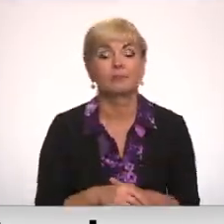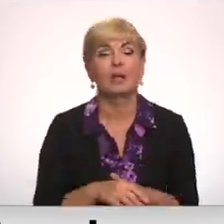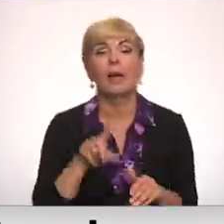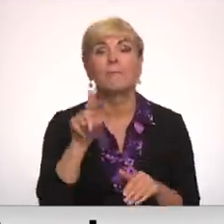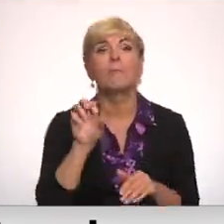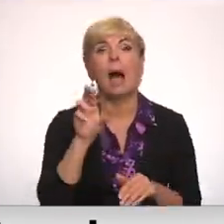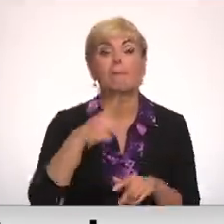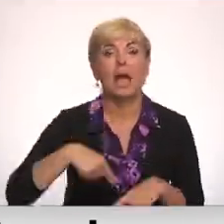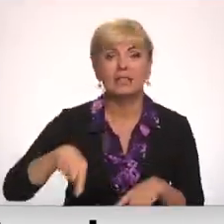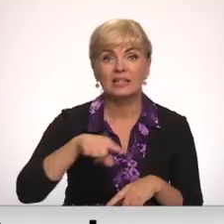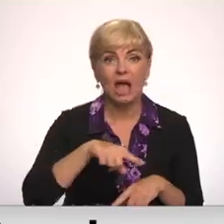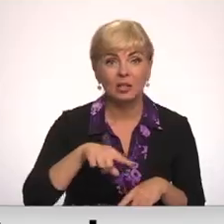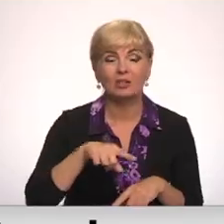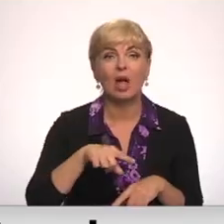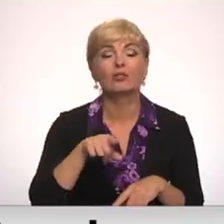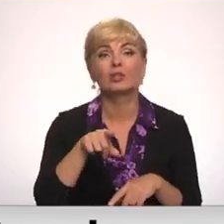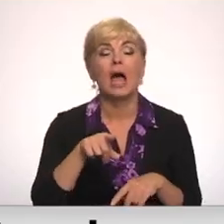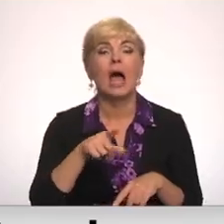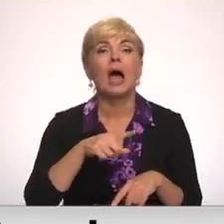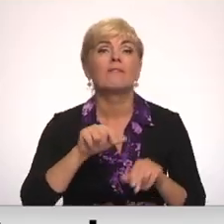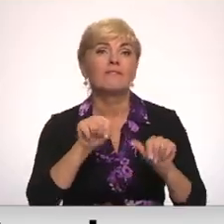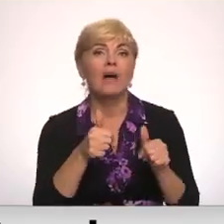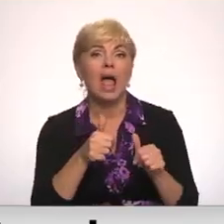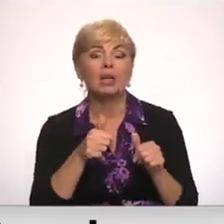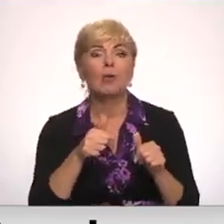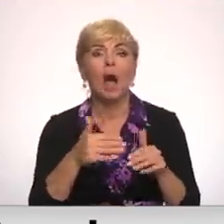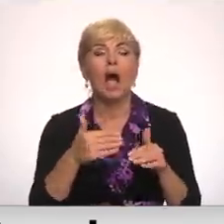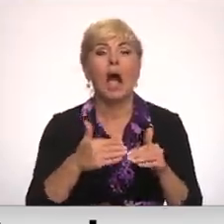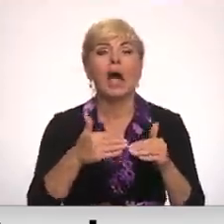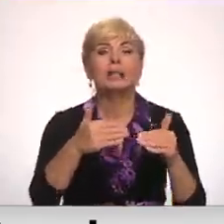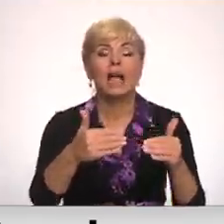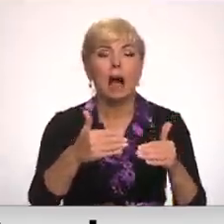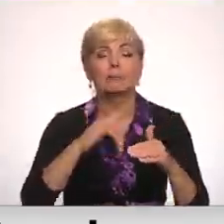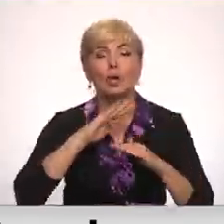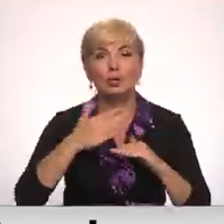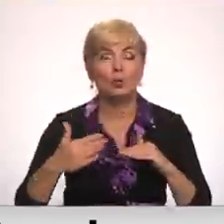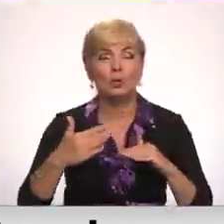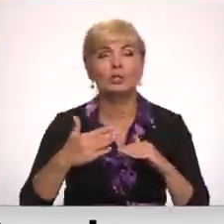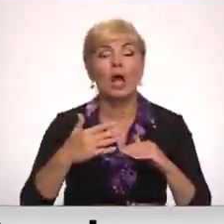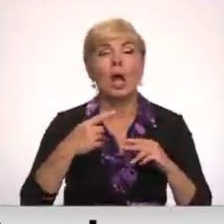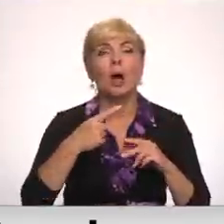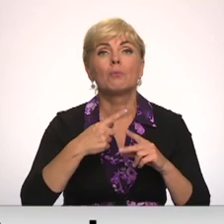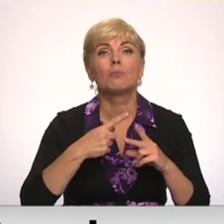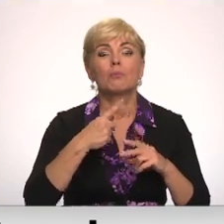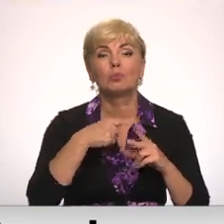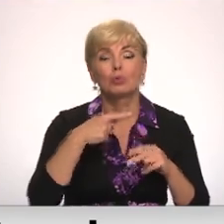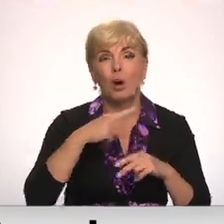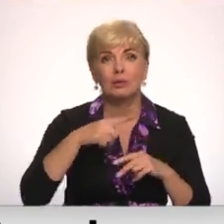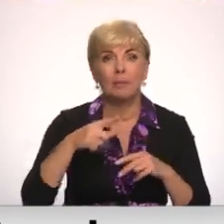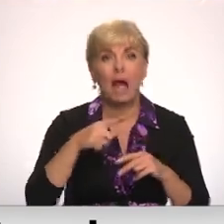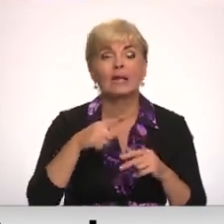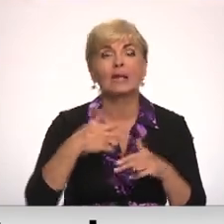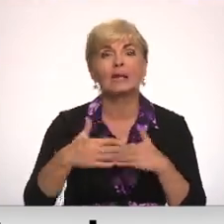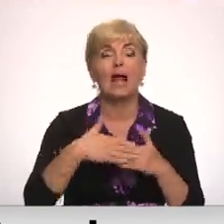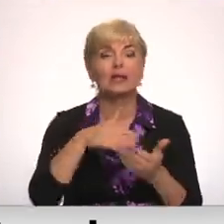Papes ezers ir lagūnas tipa ezers, kas veidojies atkāpjoties jūrai. Tā vidējais dziļums ir pusmetrs, krasti ir lēzeni. Procesus,